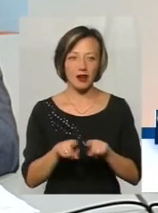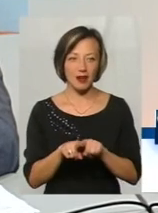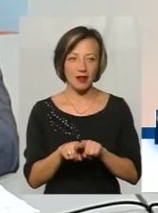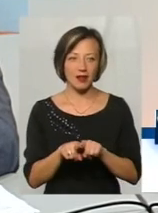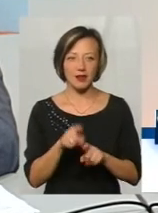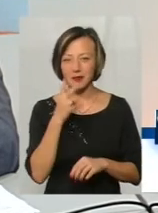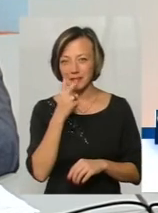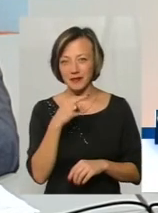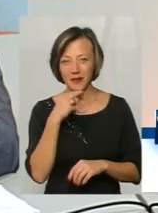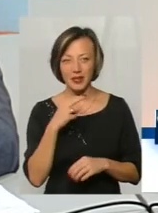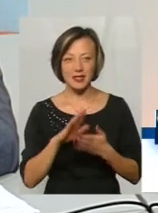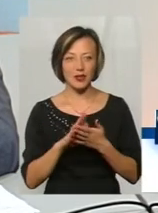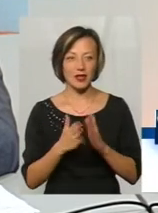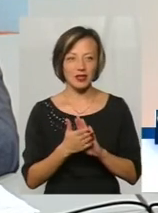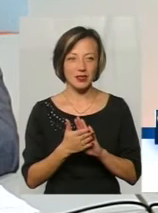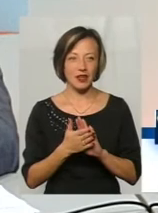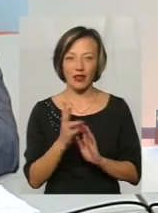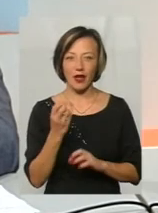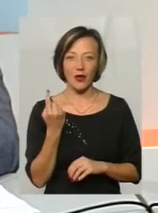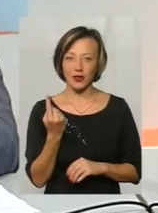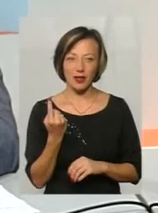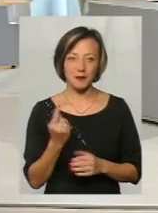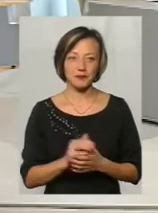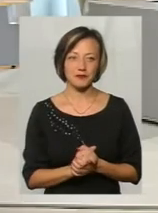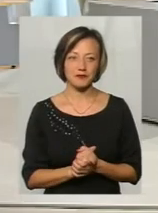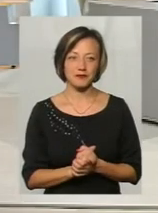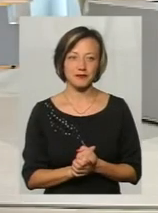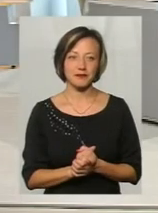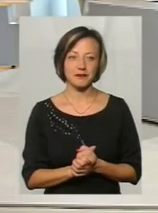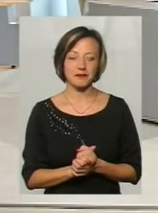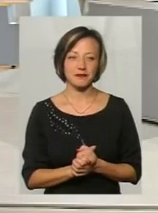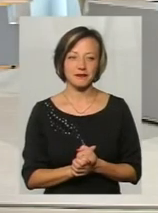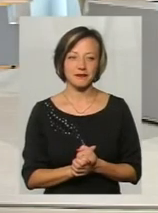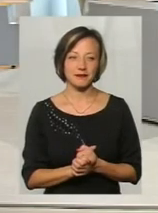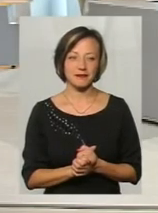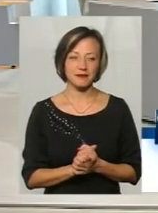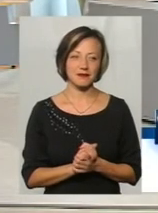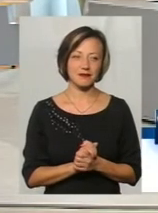так придивився, от така ситуація, вона ж не одна, вона не одна.